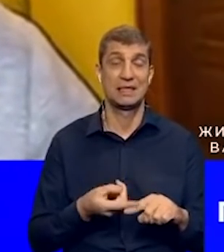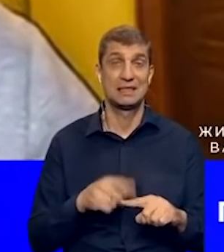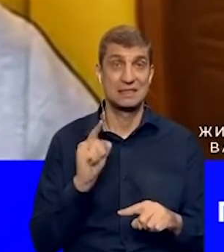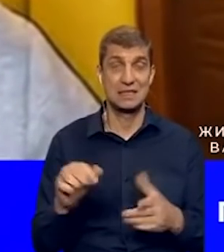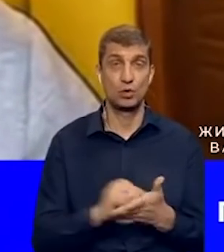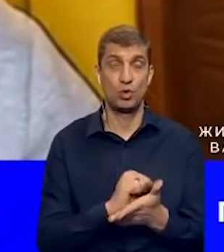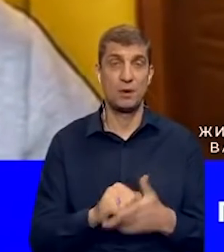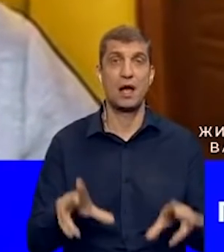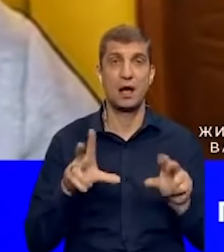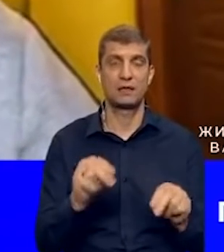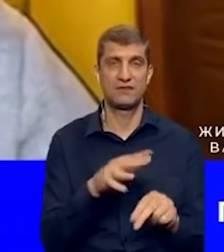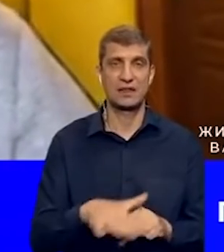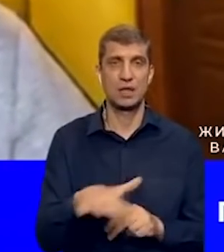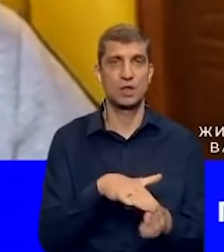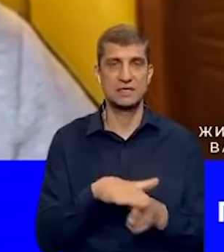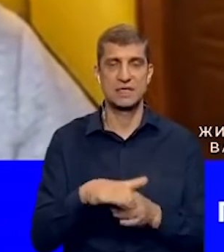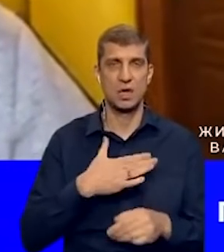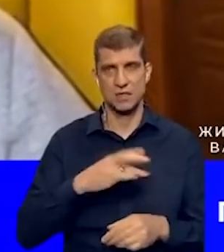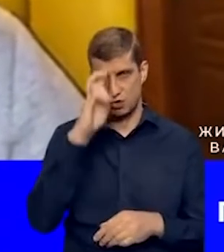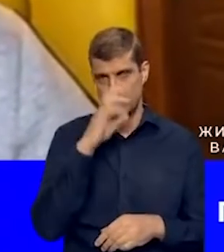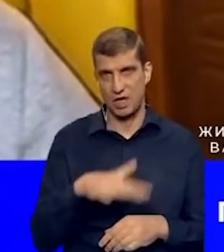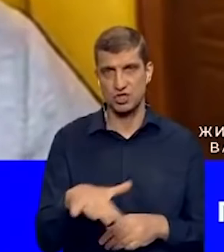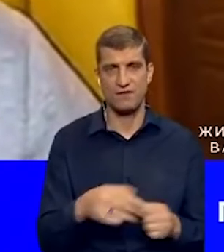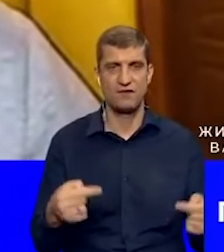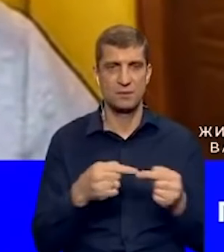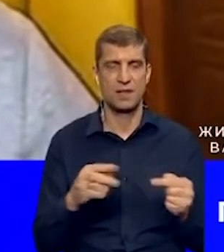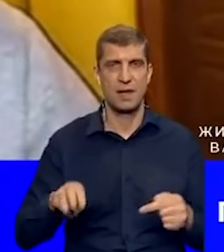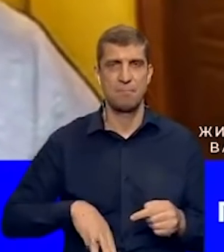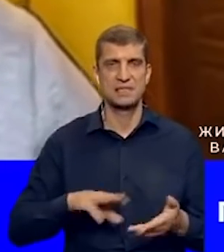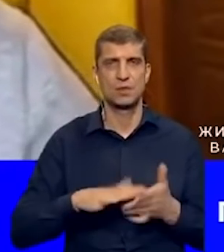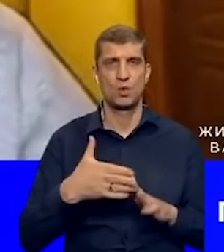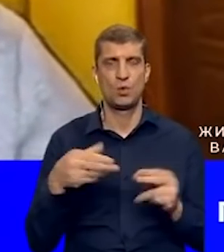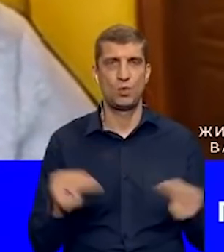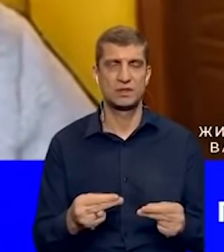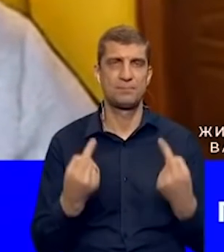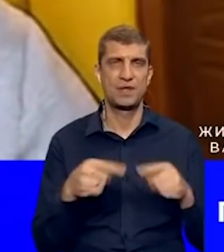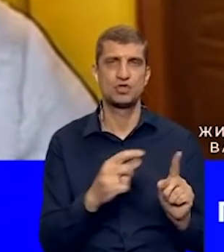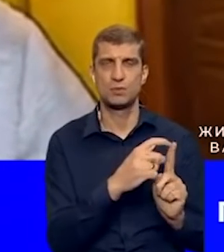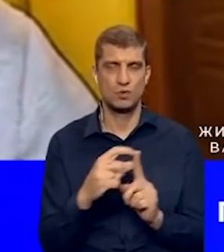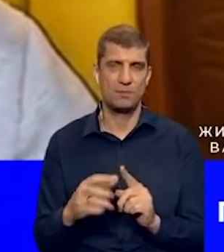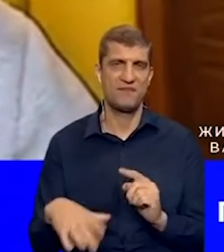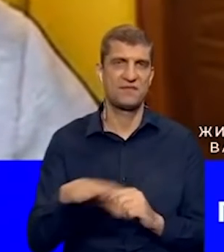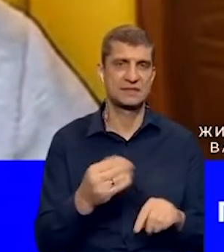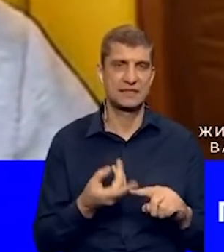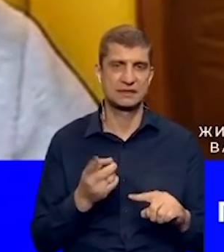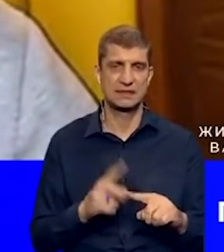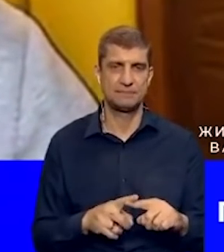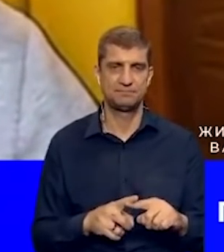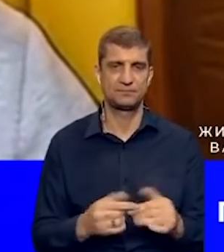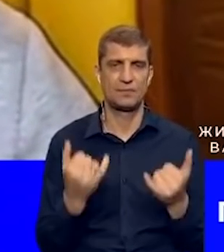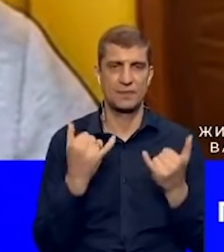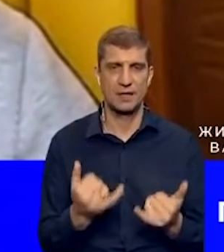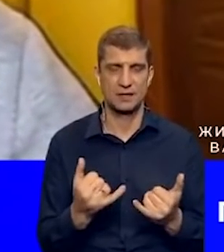гарантували територіальну цілісність нашої держави, відповідно, на Мінські угоди. Іншими словами, все це